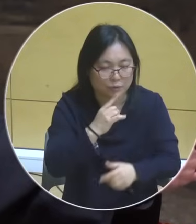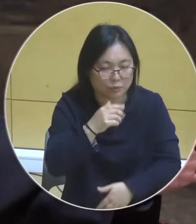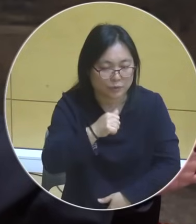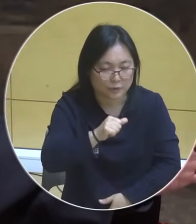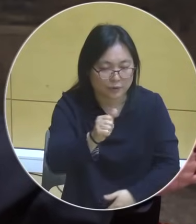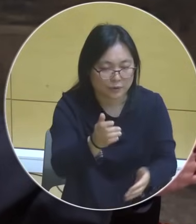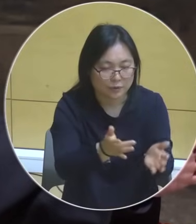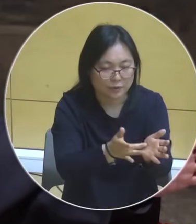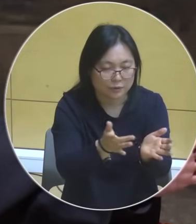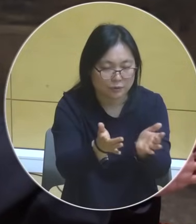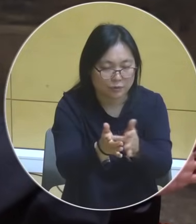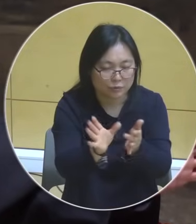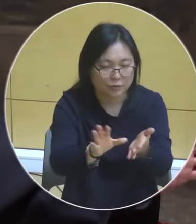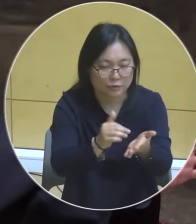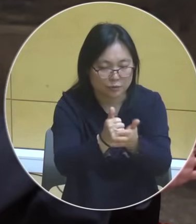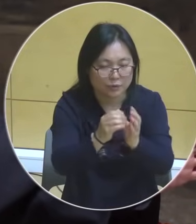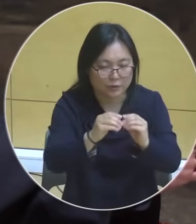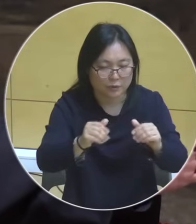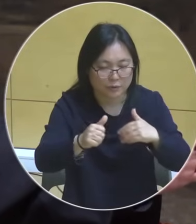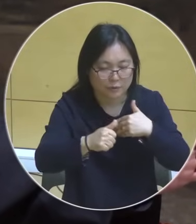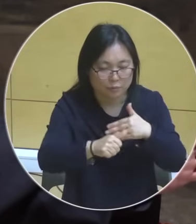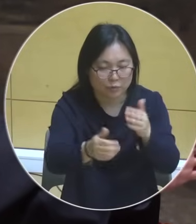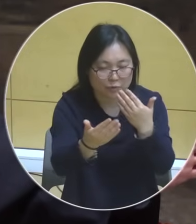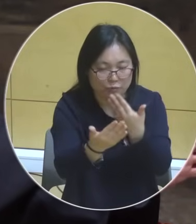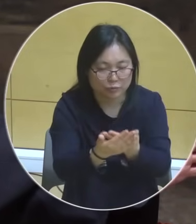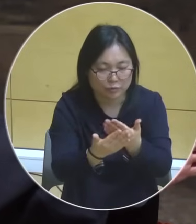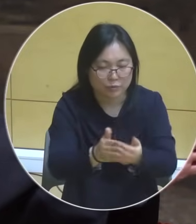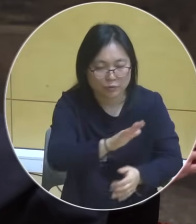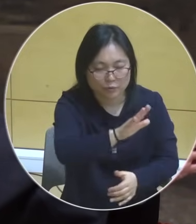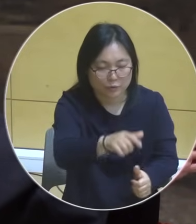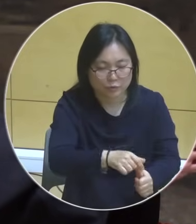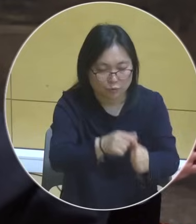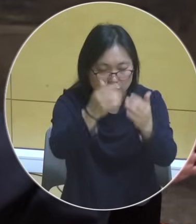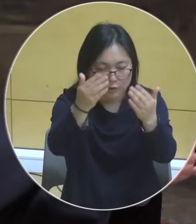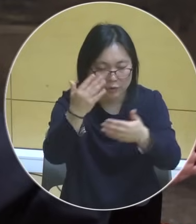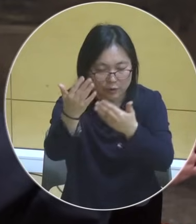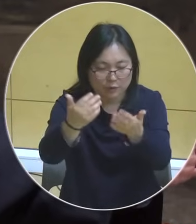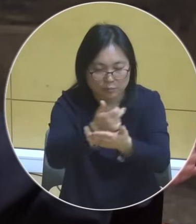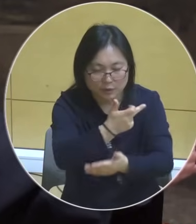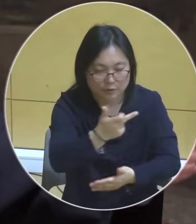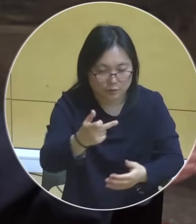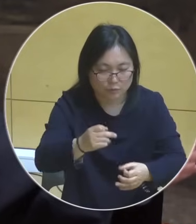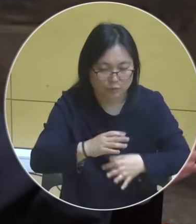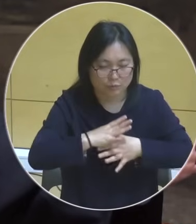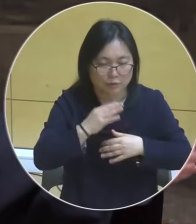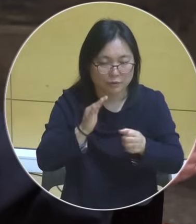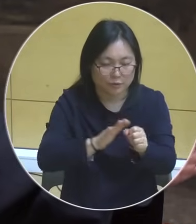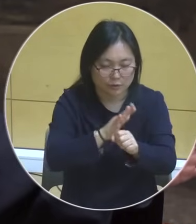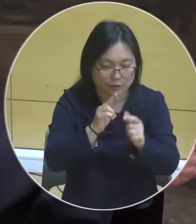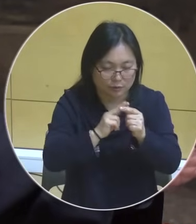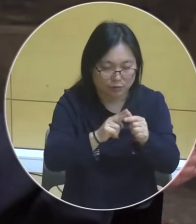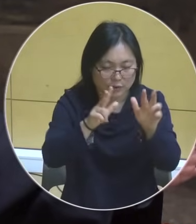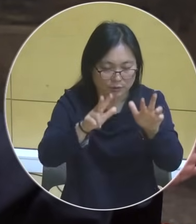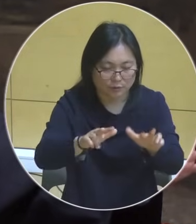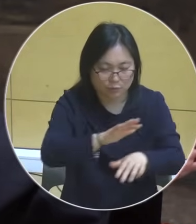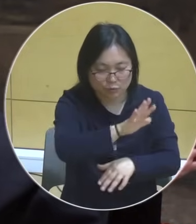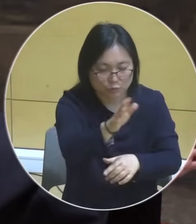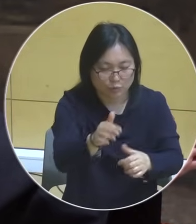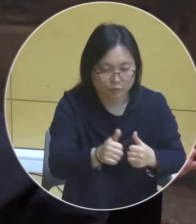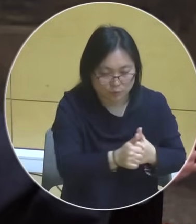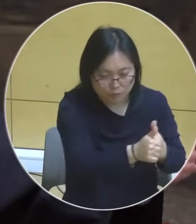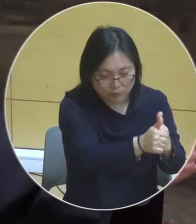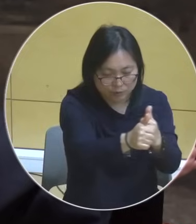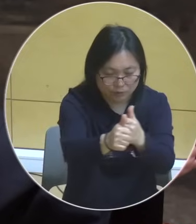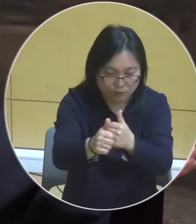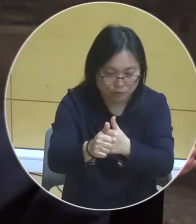독생자 예수 그리스도를 이 땅에 보내주셔서 우리를 구원해 주신 그 하나님의 크고 놀라운 사랑과 지금도 우리와